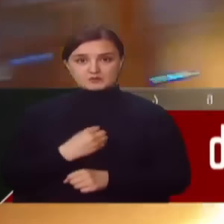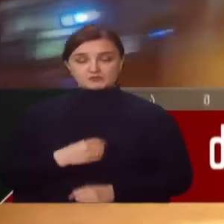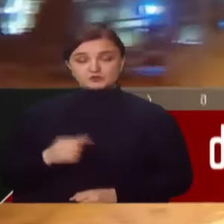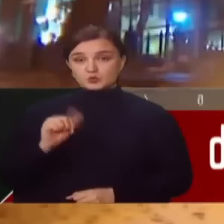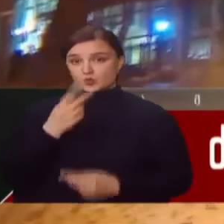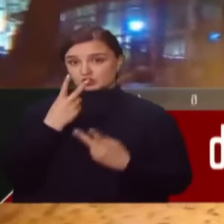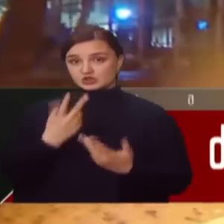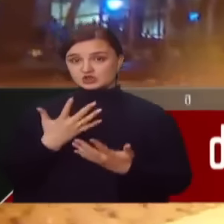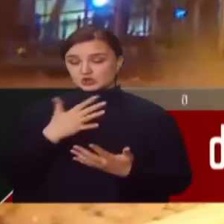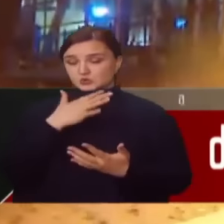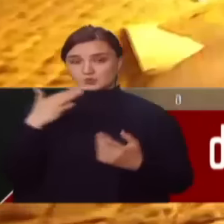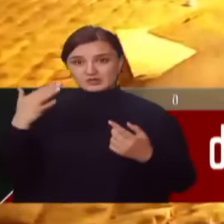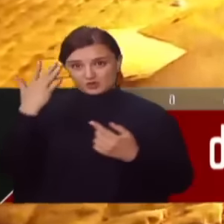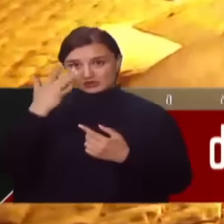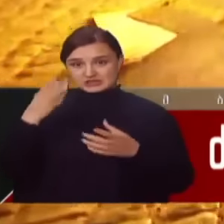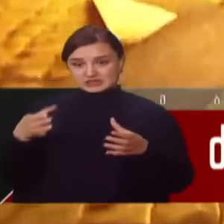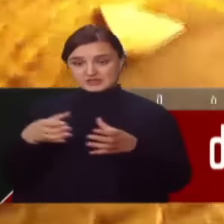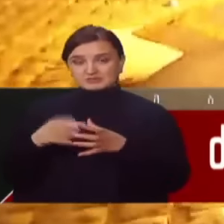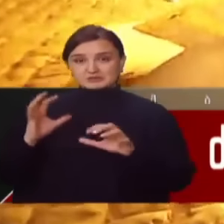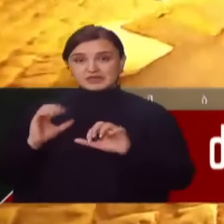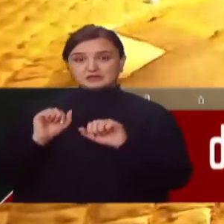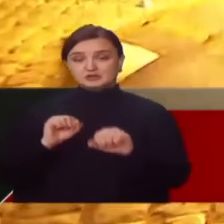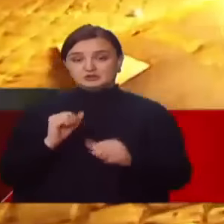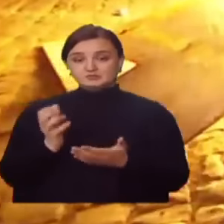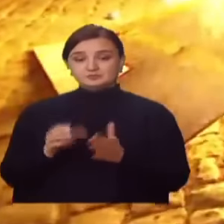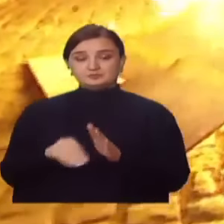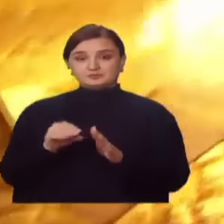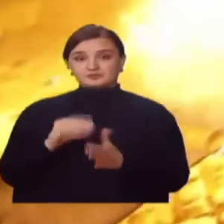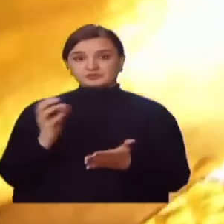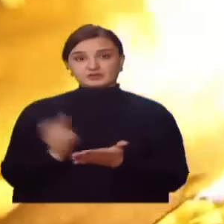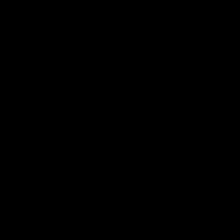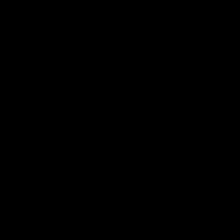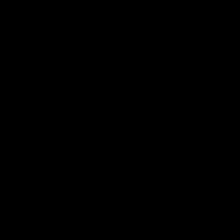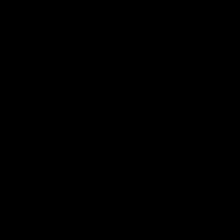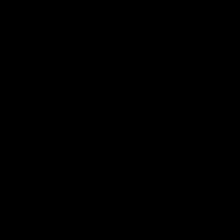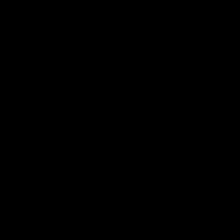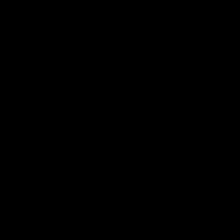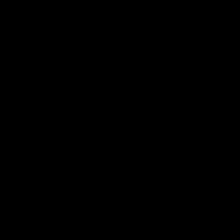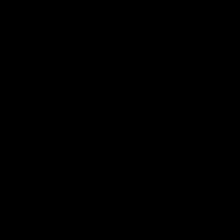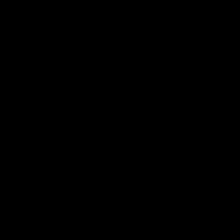ჩანს, ალბათ უმრავლესობის მხარდაჭერასა და არჩევნებში გამარჯვების ალბათობაშია საქმე.